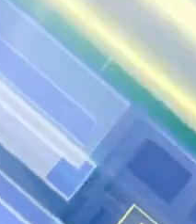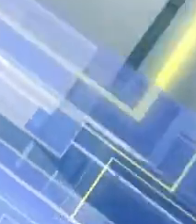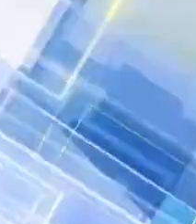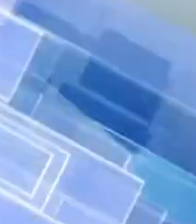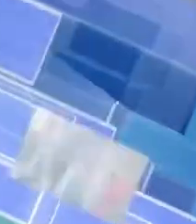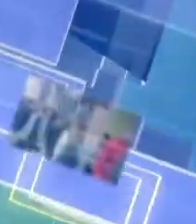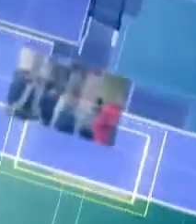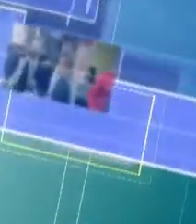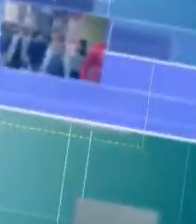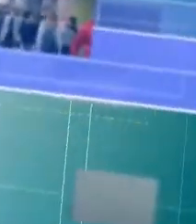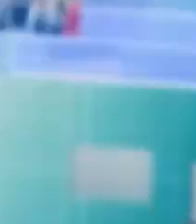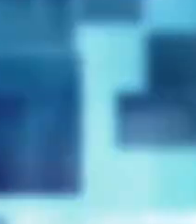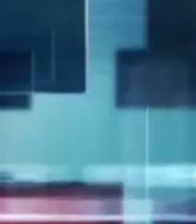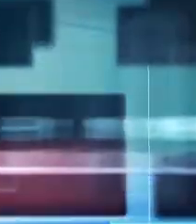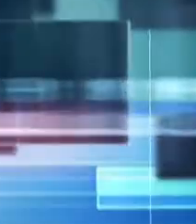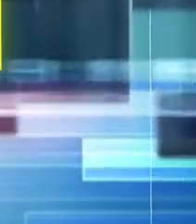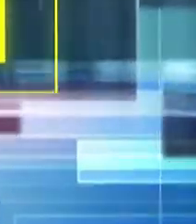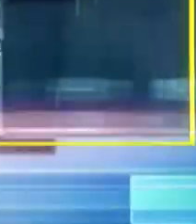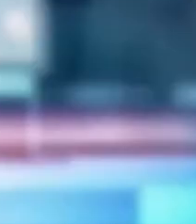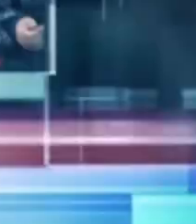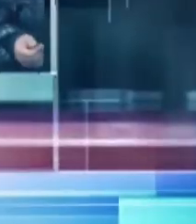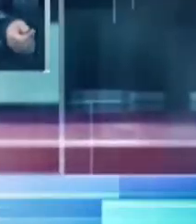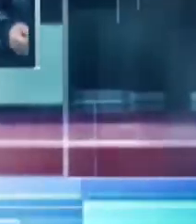МУЗЫКАЛЬНАЯ ЗАСТАВКА